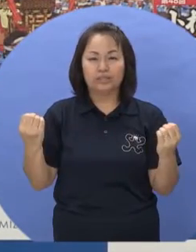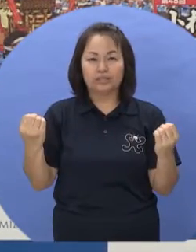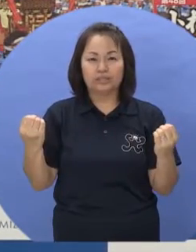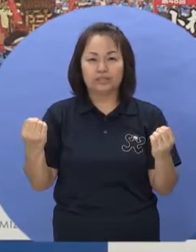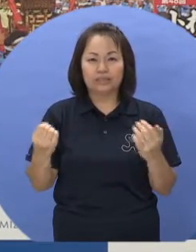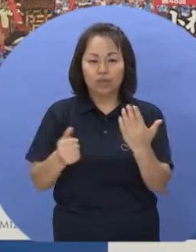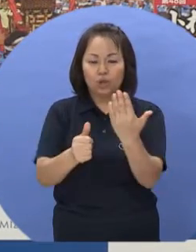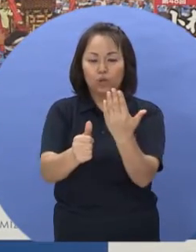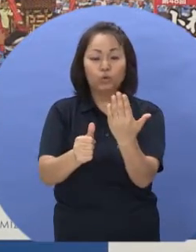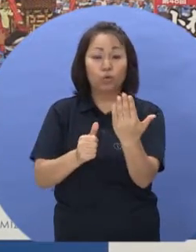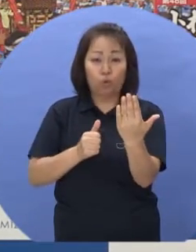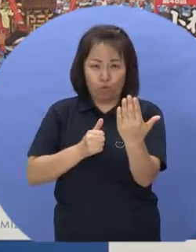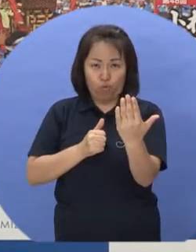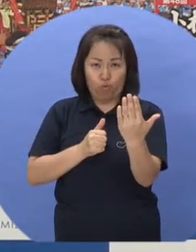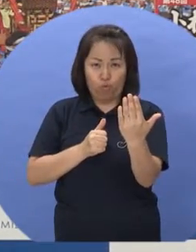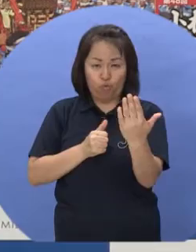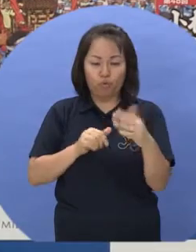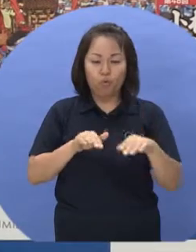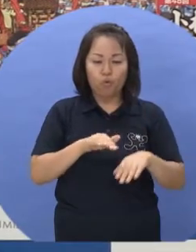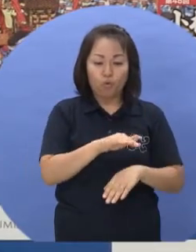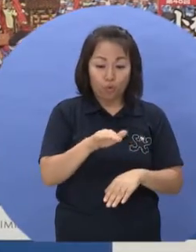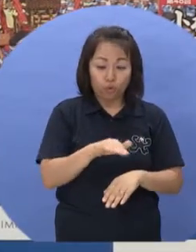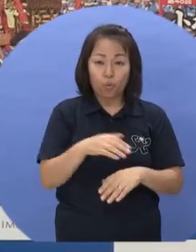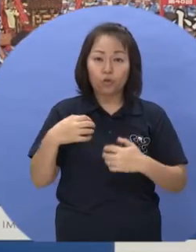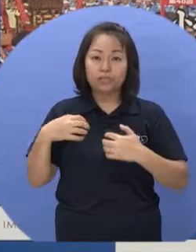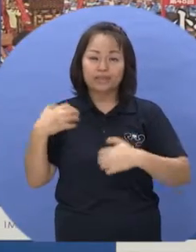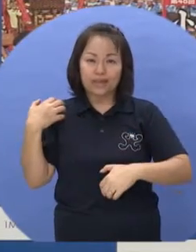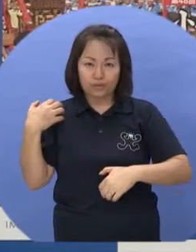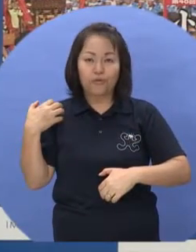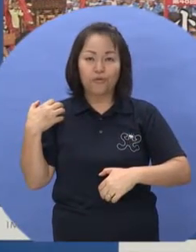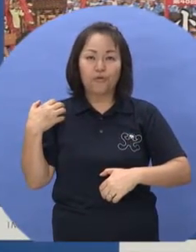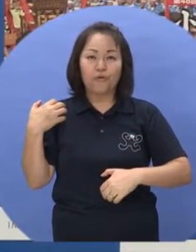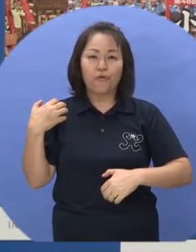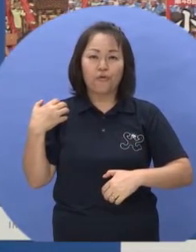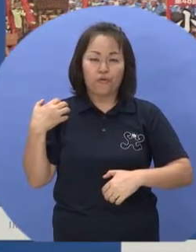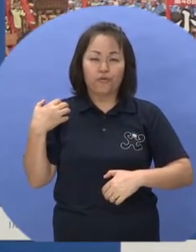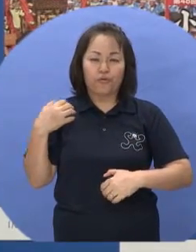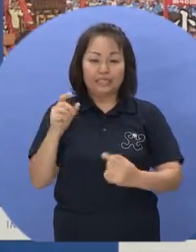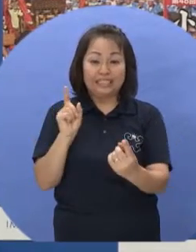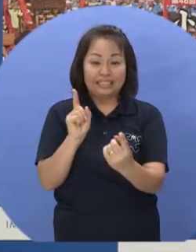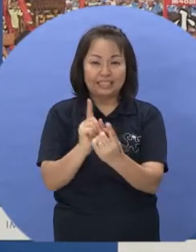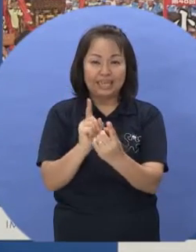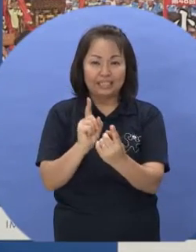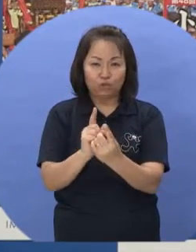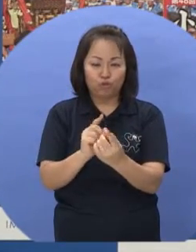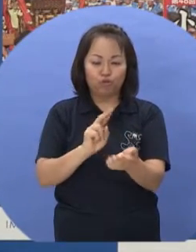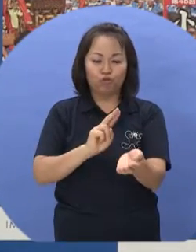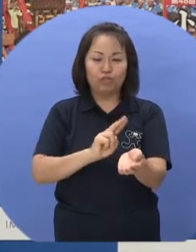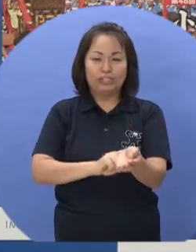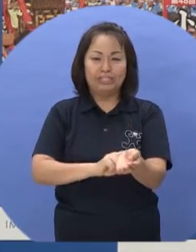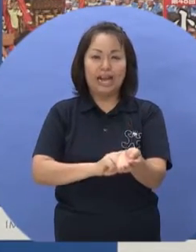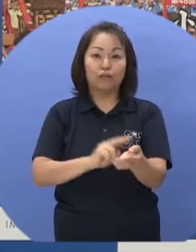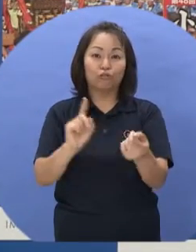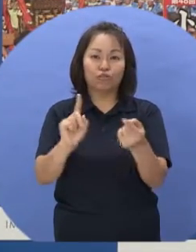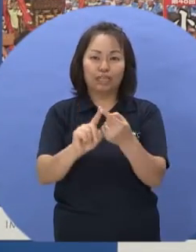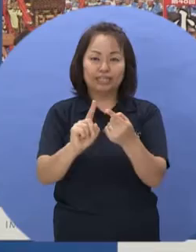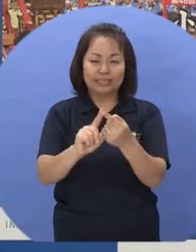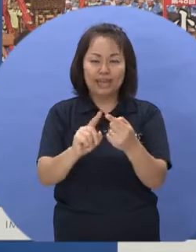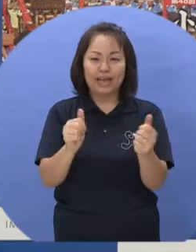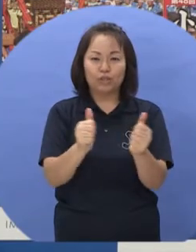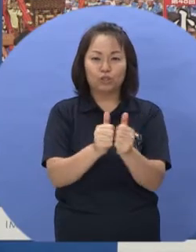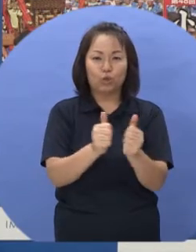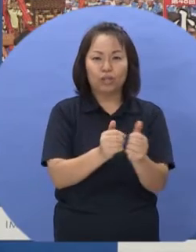児童生徒がやはりそれに対するですね、医学的な相談体制という